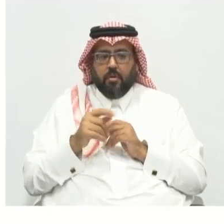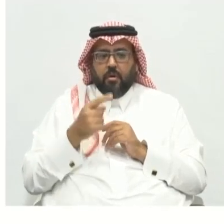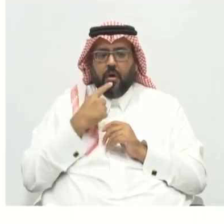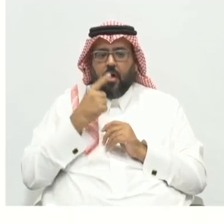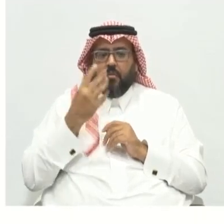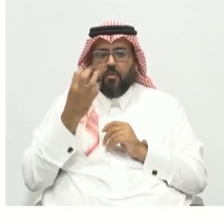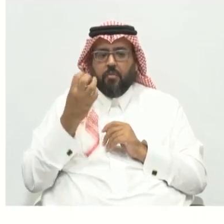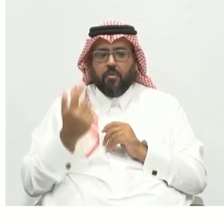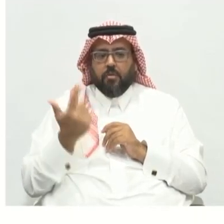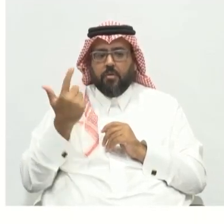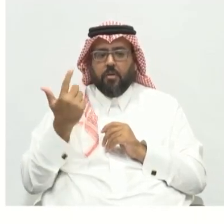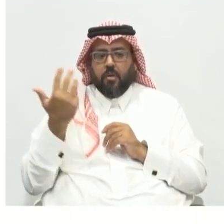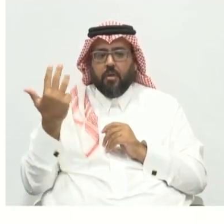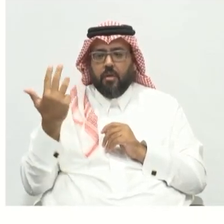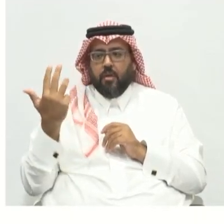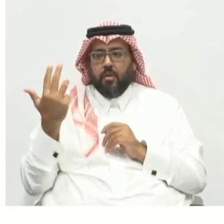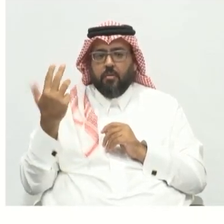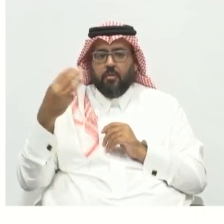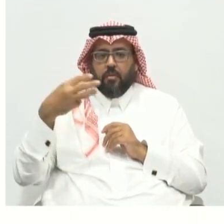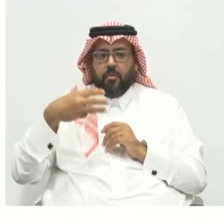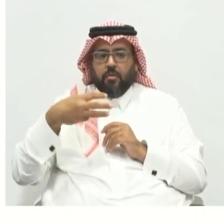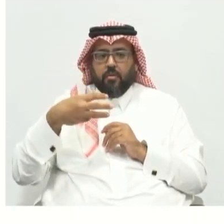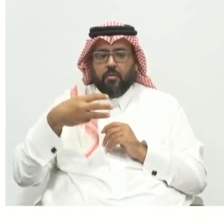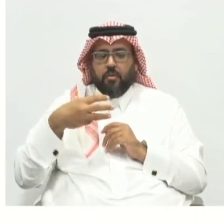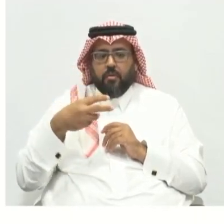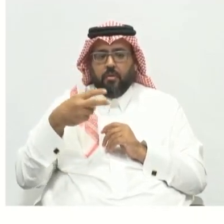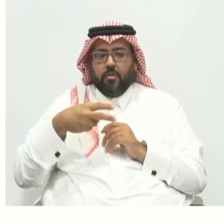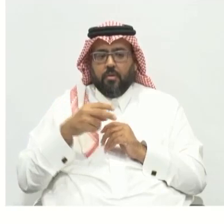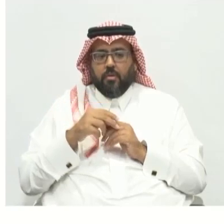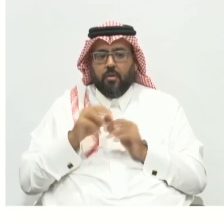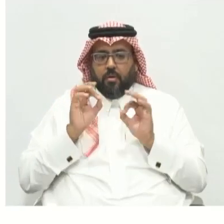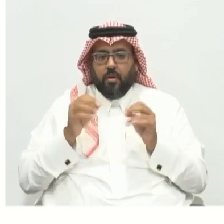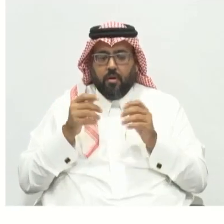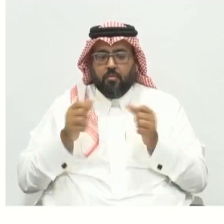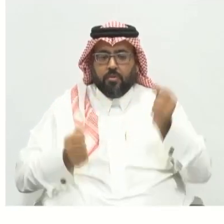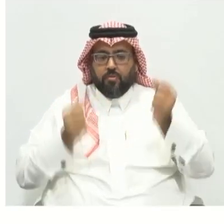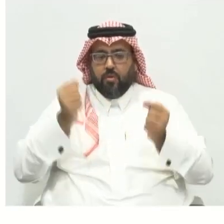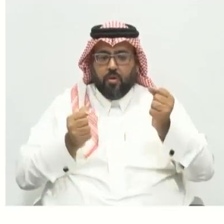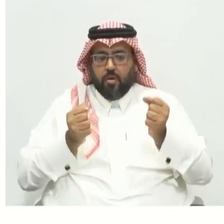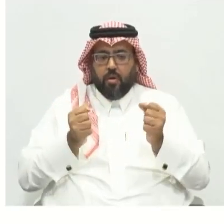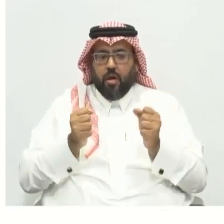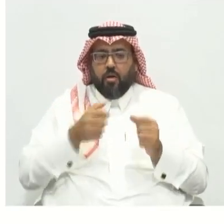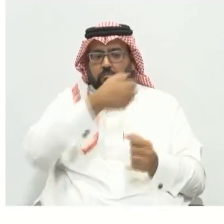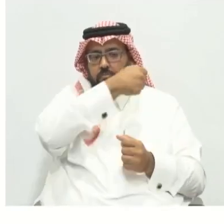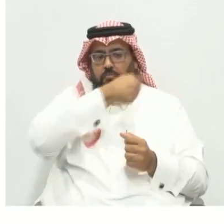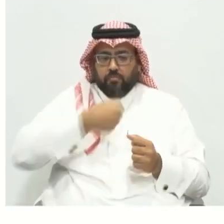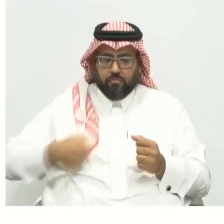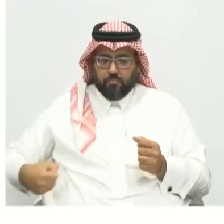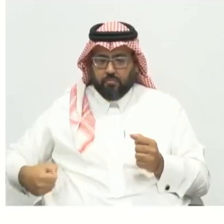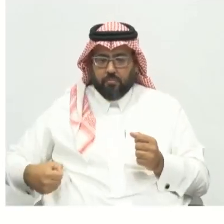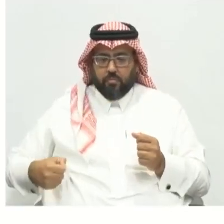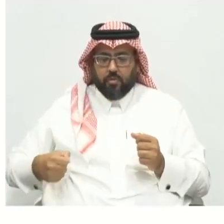عام 1428 للهجره على انه يجب على قائدي المركبات وركابها استخدام احزمه الامان